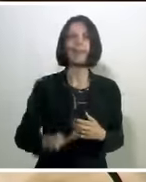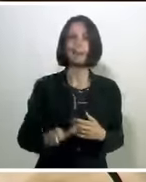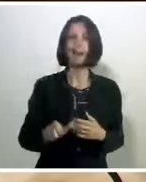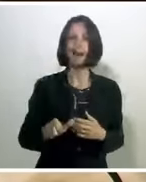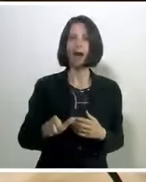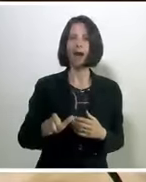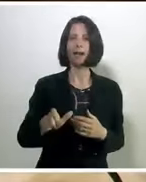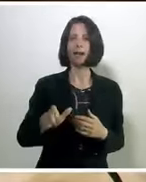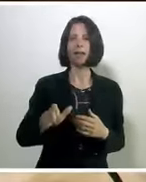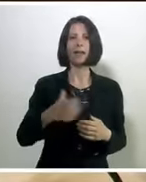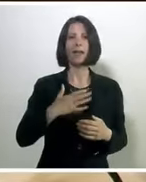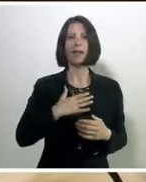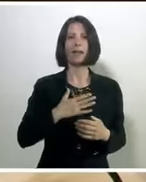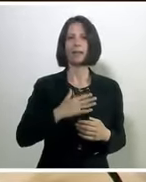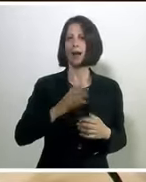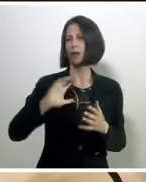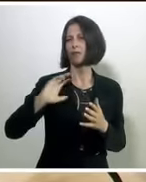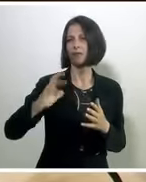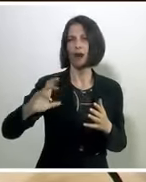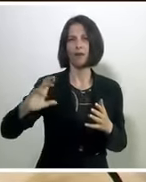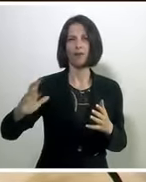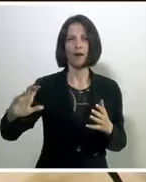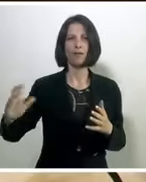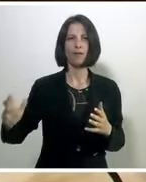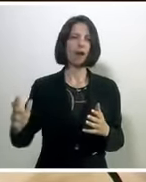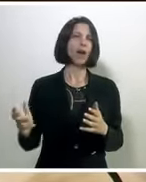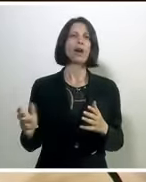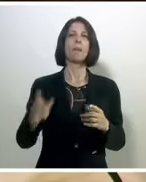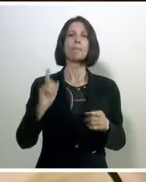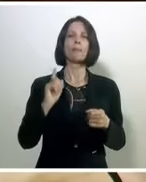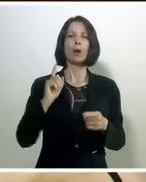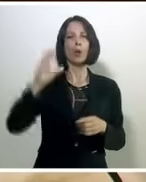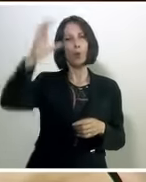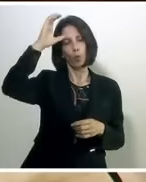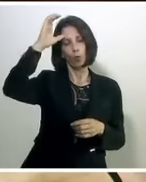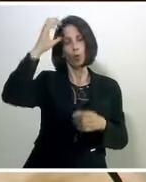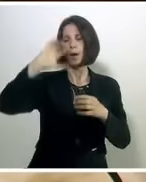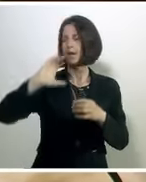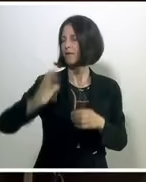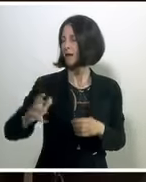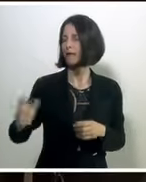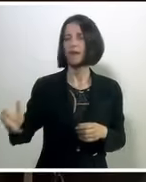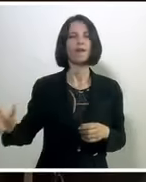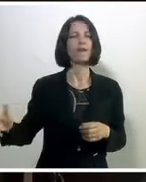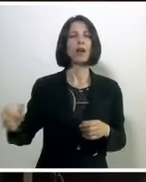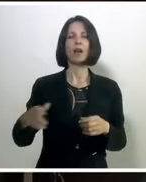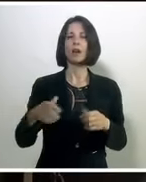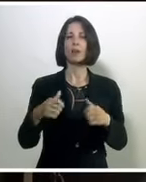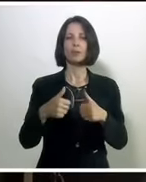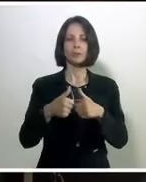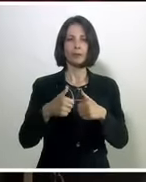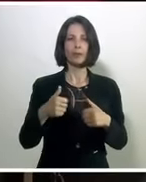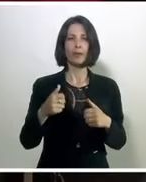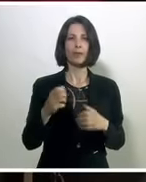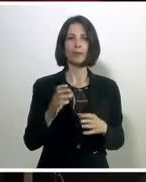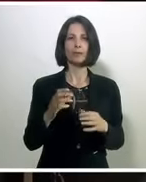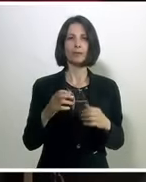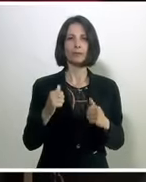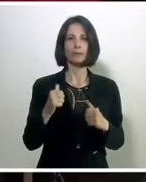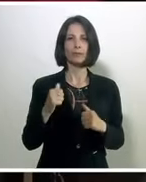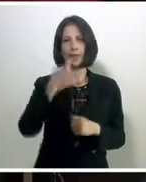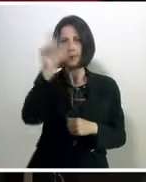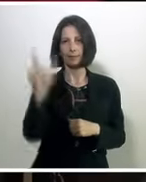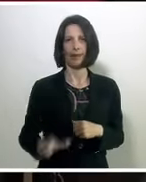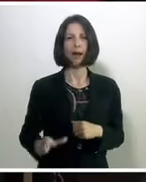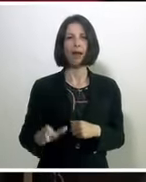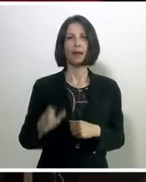apparten Politi e culturali classi e Ceti sociali differenti L'Italia che si è commossa più volte